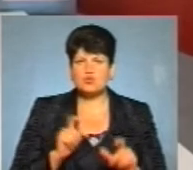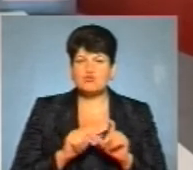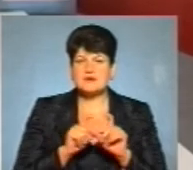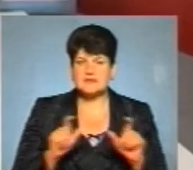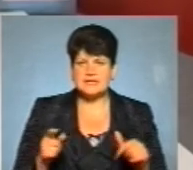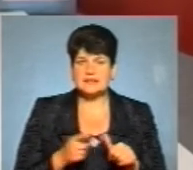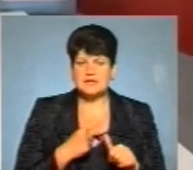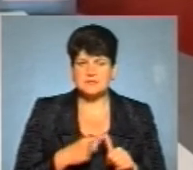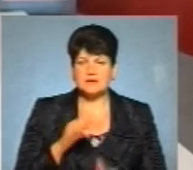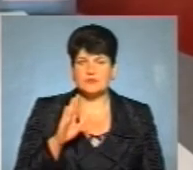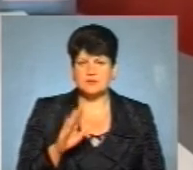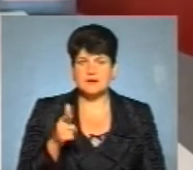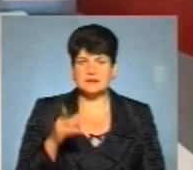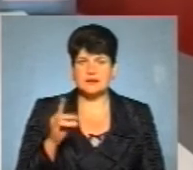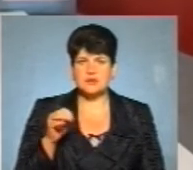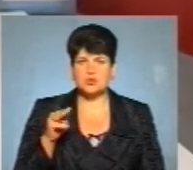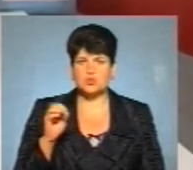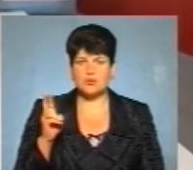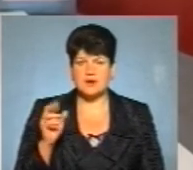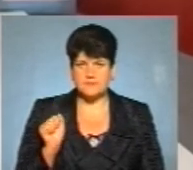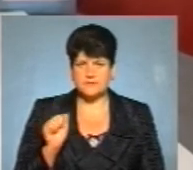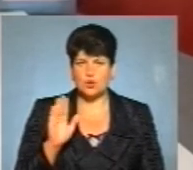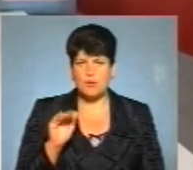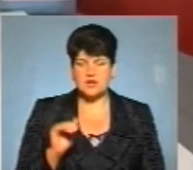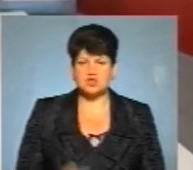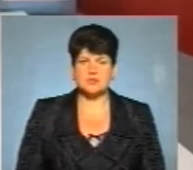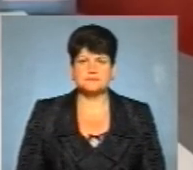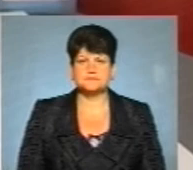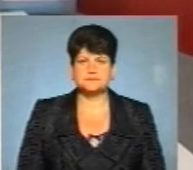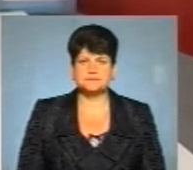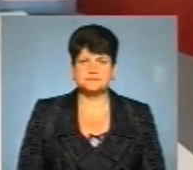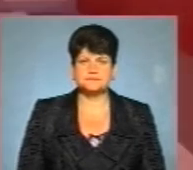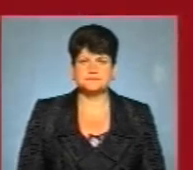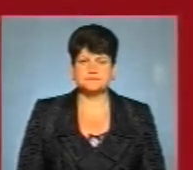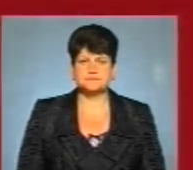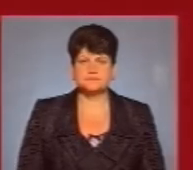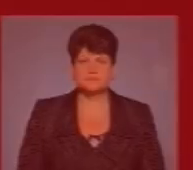університету імені Володимира Гнатюка. До побачення. Дякую.